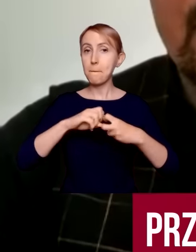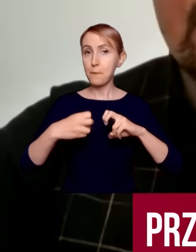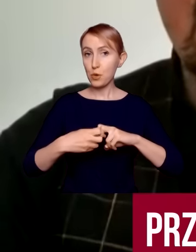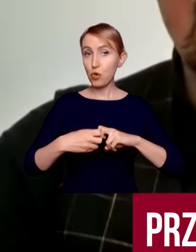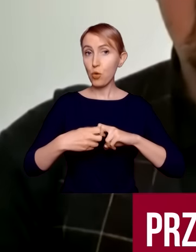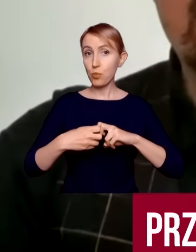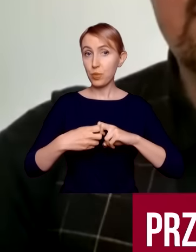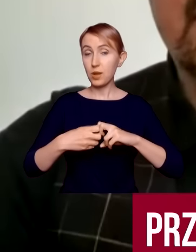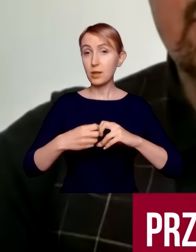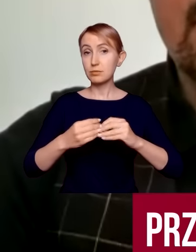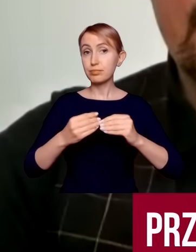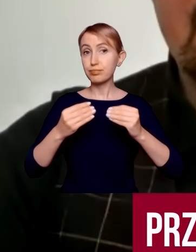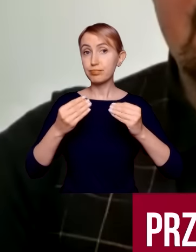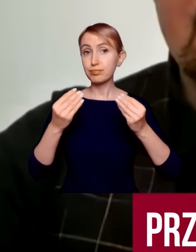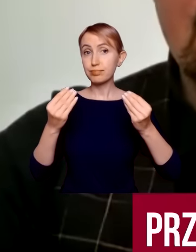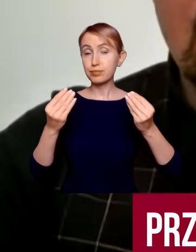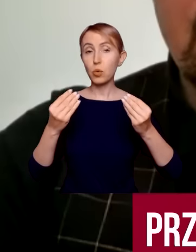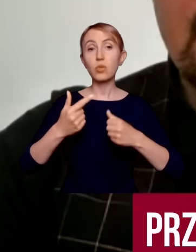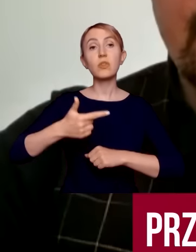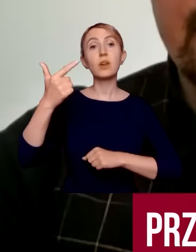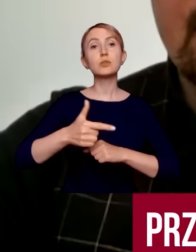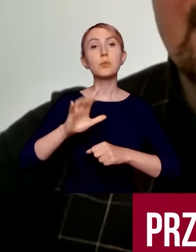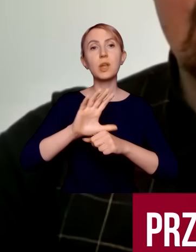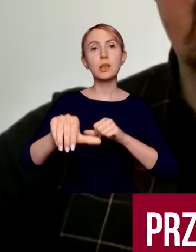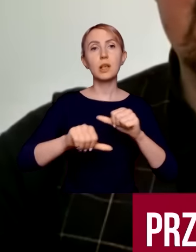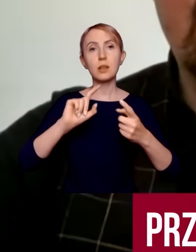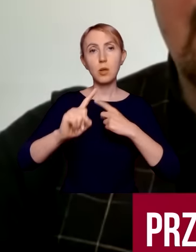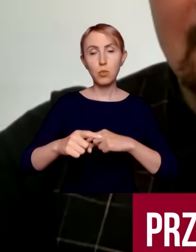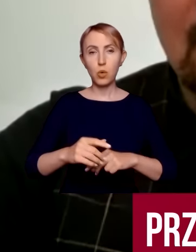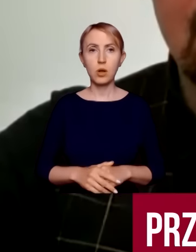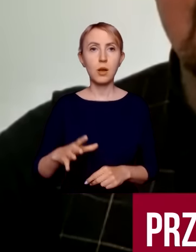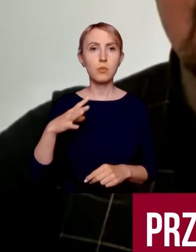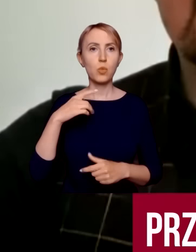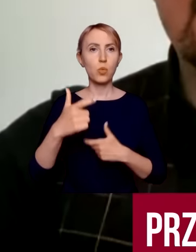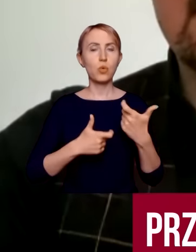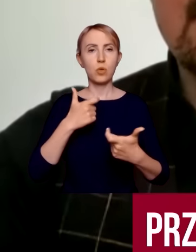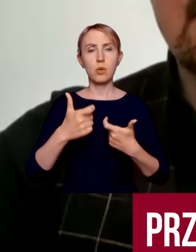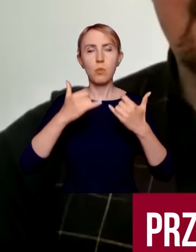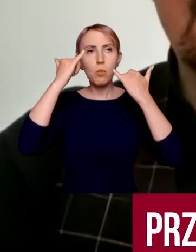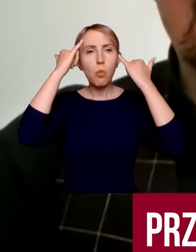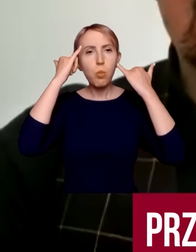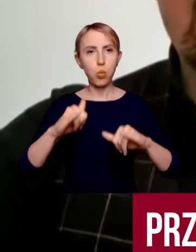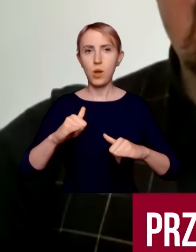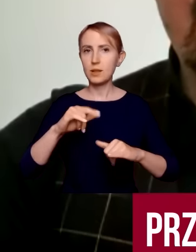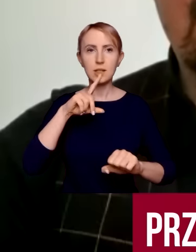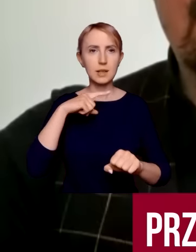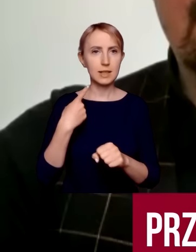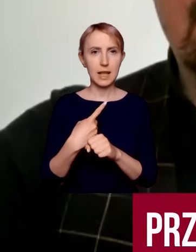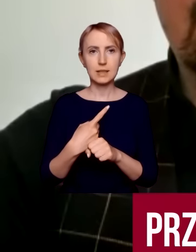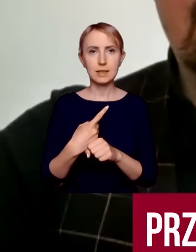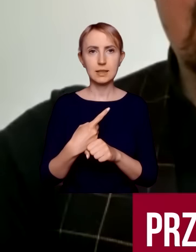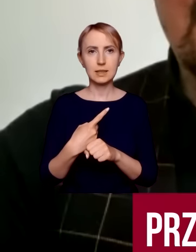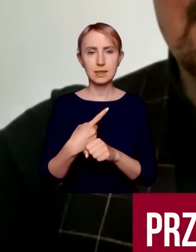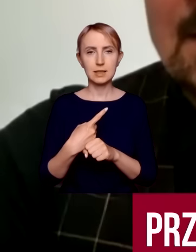się oczywiście od 2015 roku, kiedy podjęto całkowicie błędną decyzję,